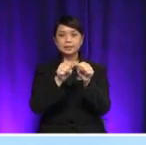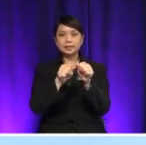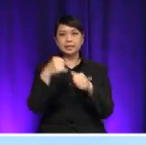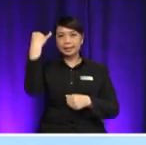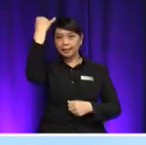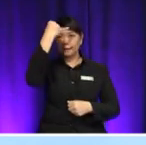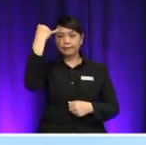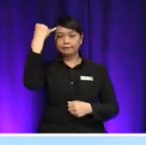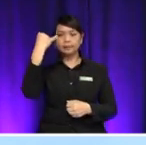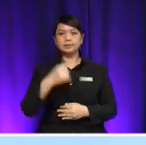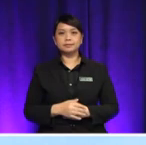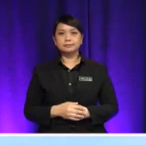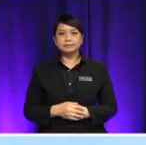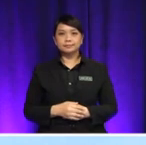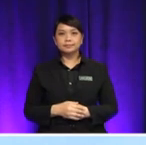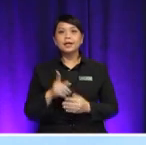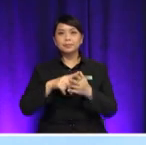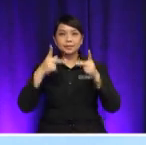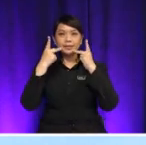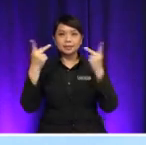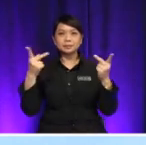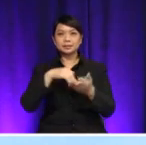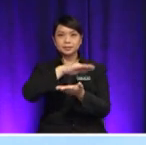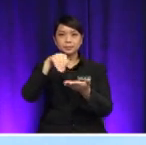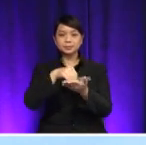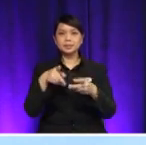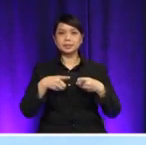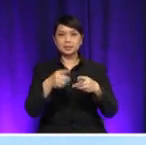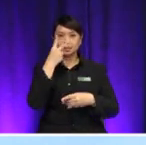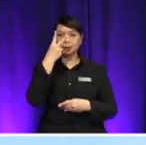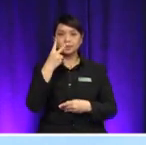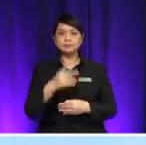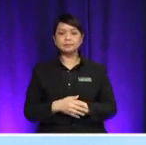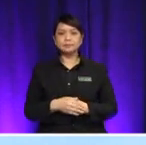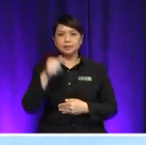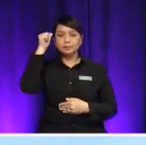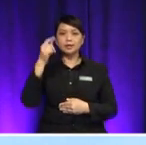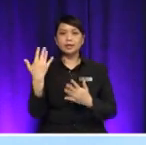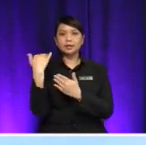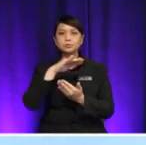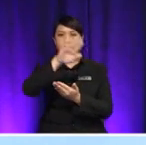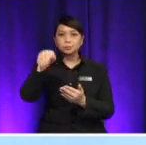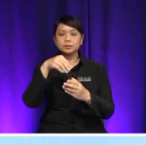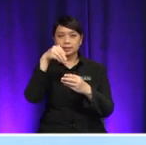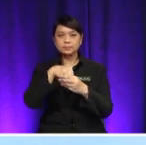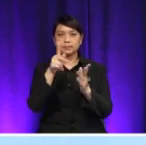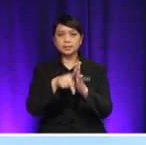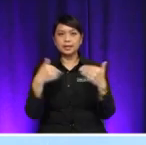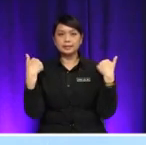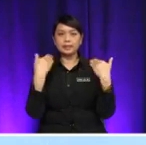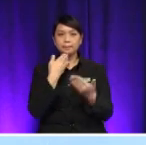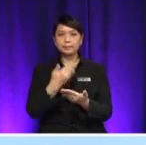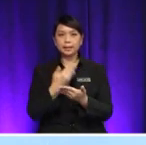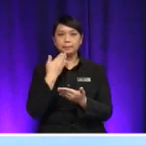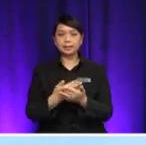Irfan syahmi apa kabar semuanya menonton Irfan doakan agar anda dalam keadaan yang baik-baik dan sehat selalu untuk